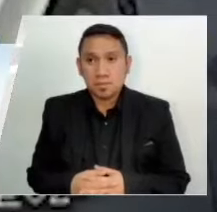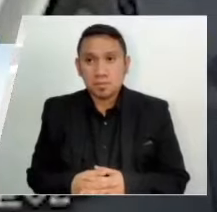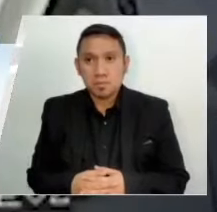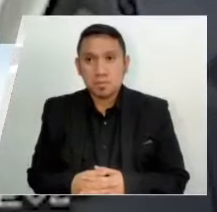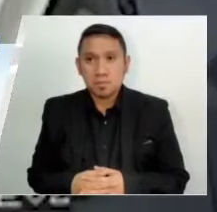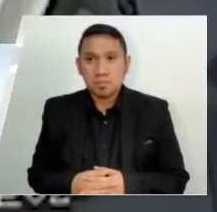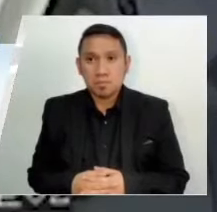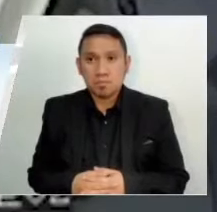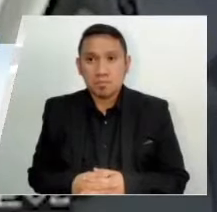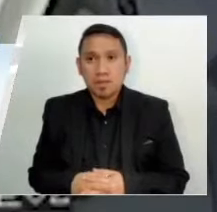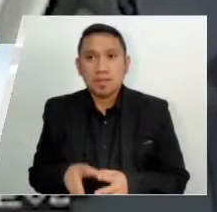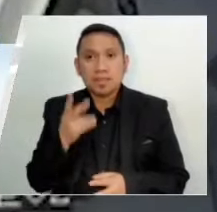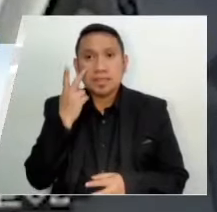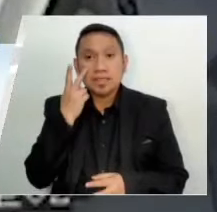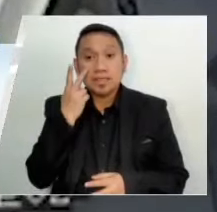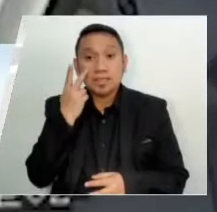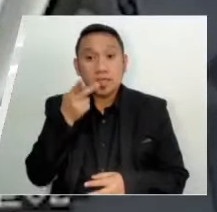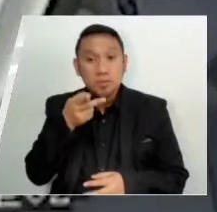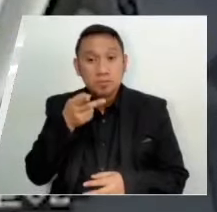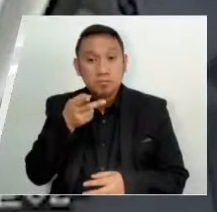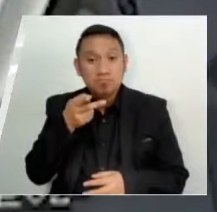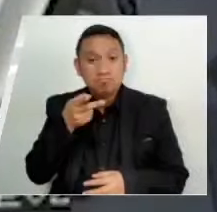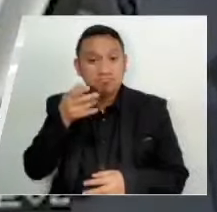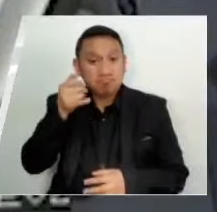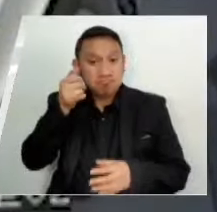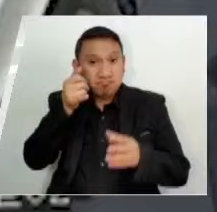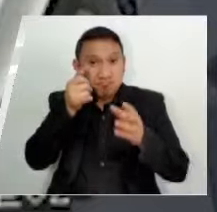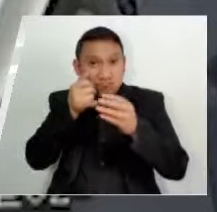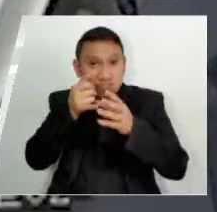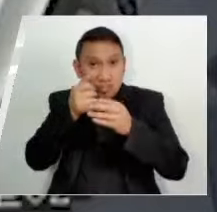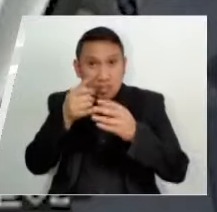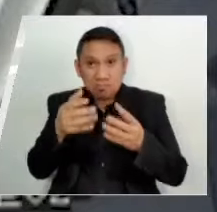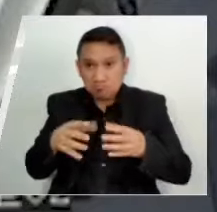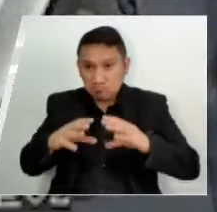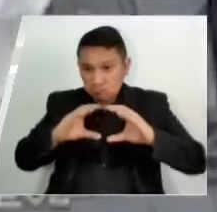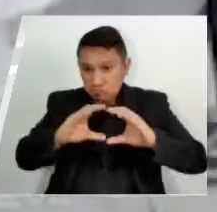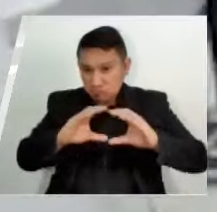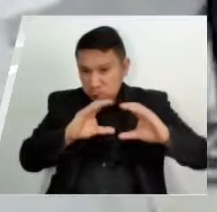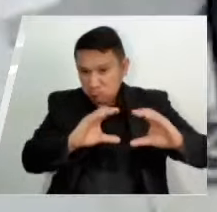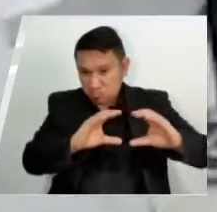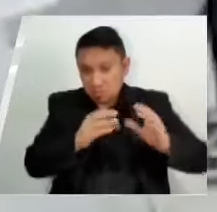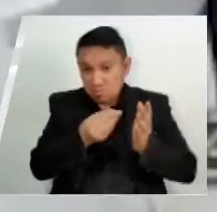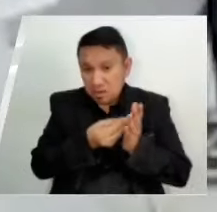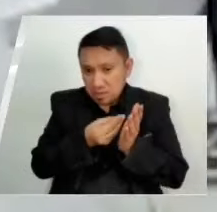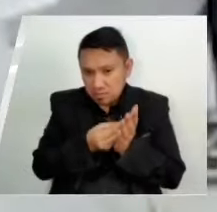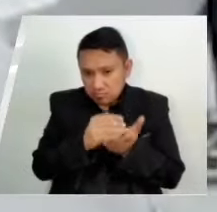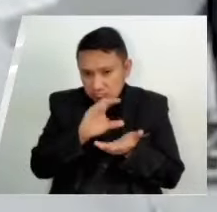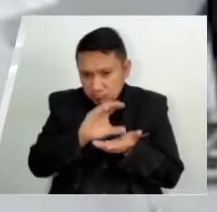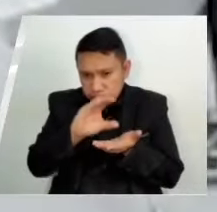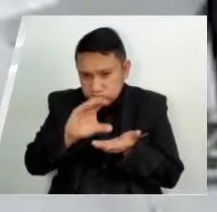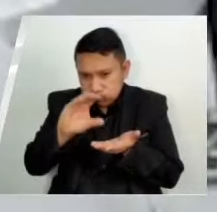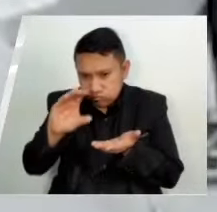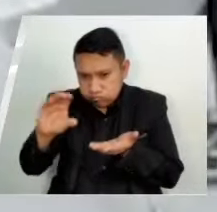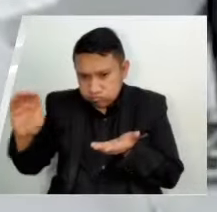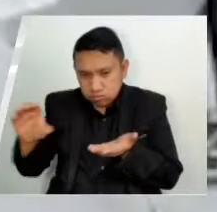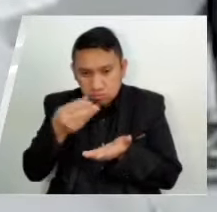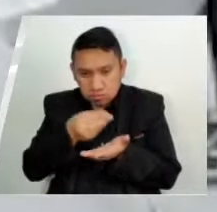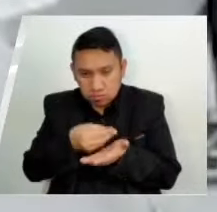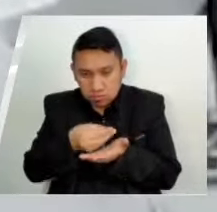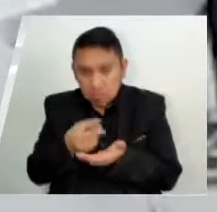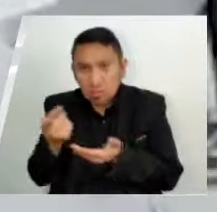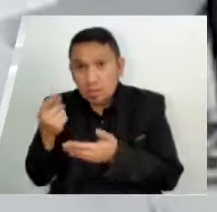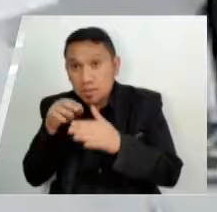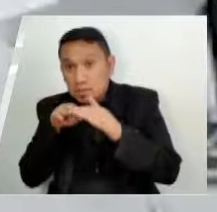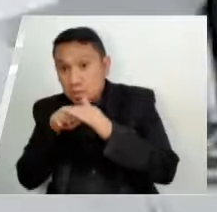Kita sa CCTV video ang bundle-bundle na pera na tumambad sa mga pulis nang pasukin ng isang kwarto ng kondominium sa